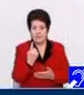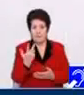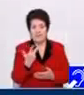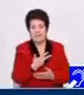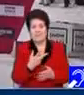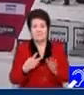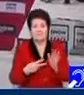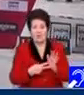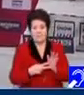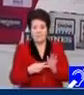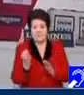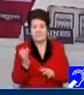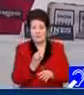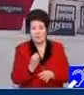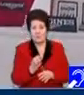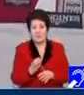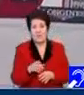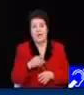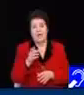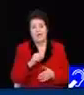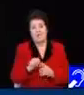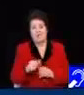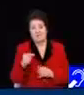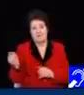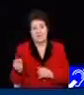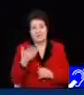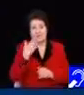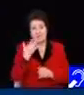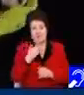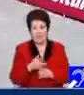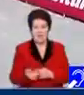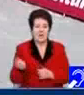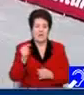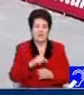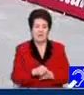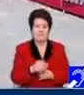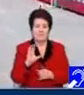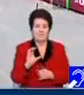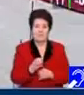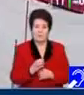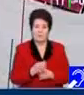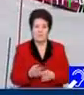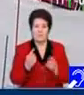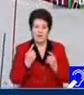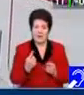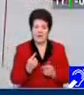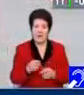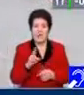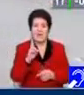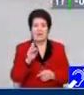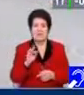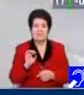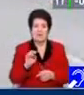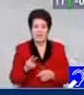37 de sutimi de secundă față de Micaela Șifrin. Revanșa americancei a venit în actul secund. Deținătoarea Marelui Glob de Cristal a reușit